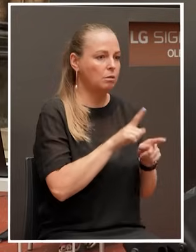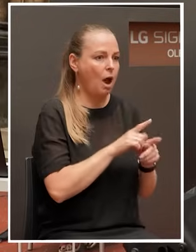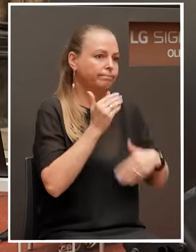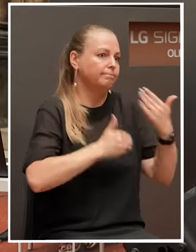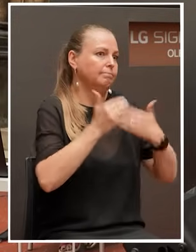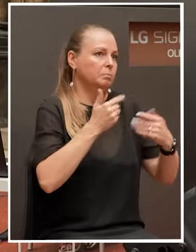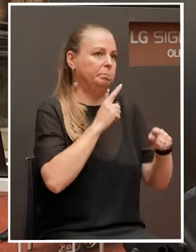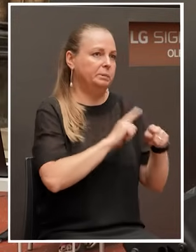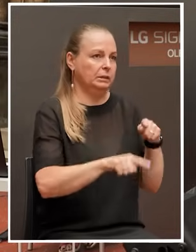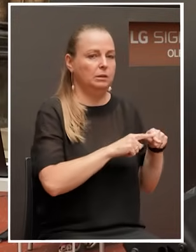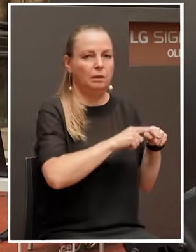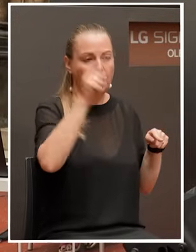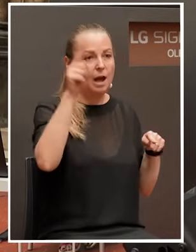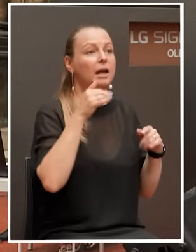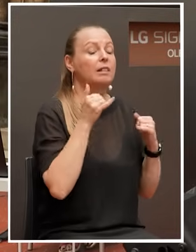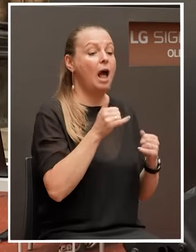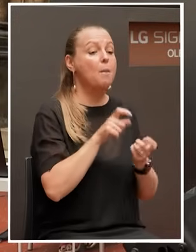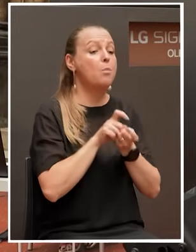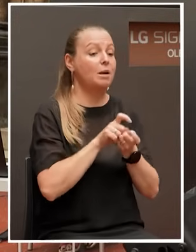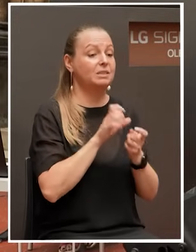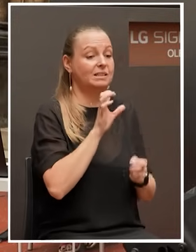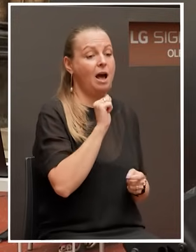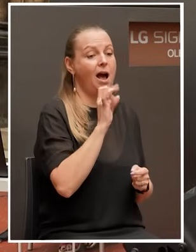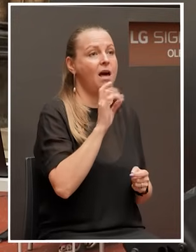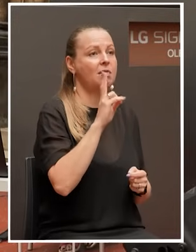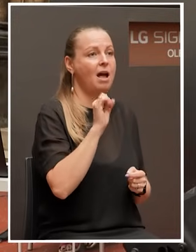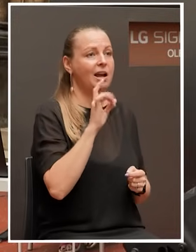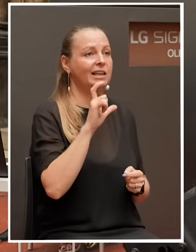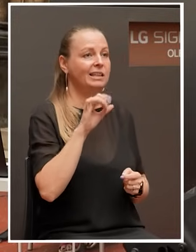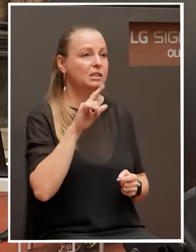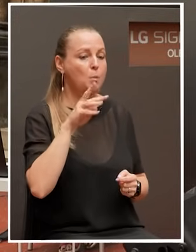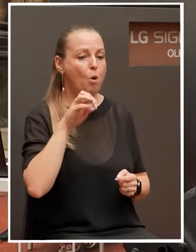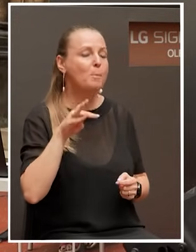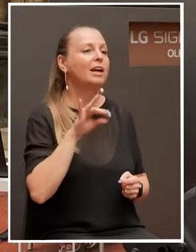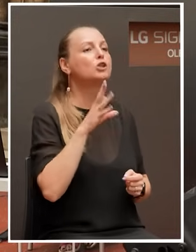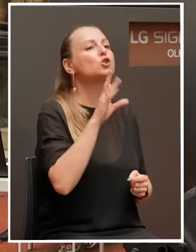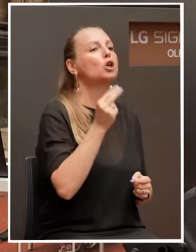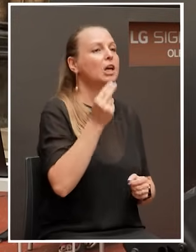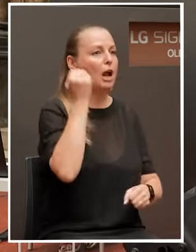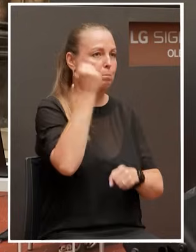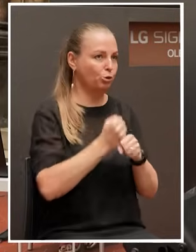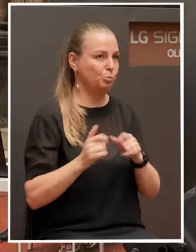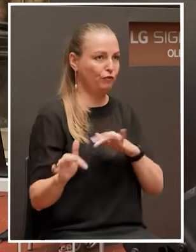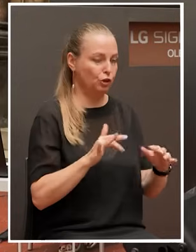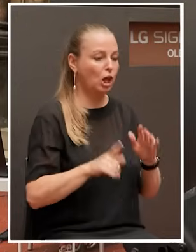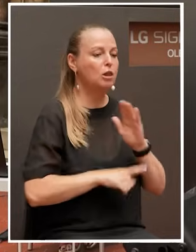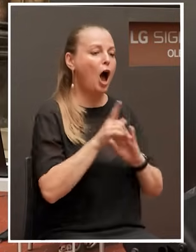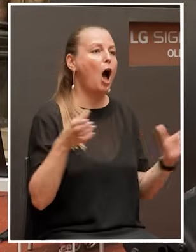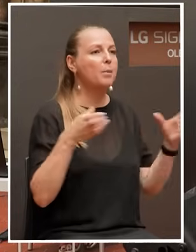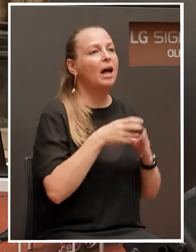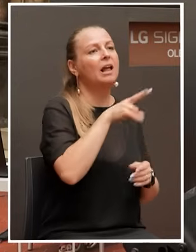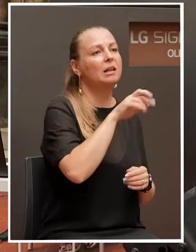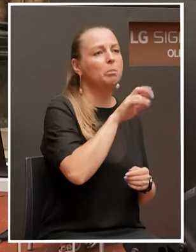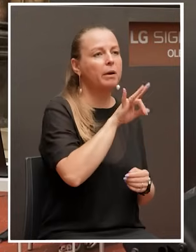что для борьбы с анархизмом и социалистическим рабочим движением начали объединяться